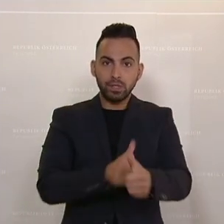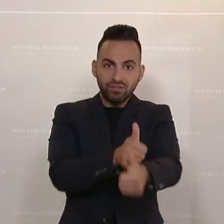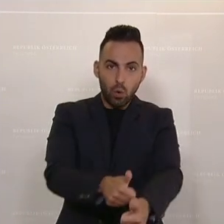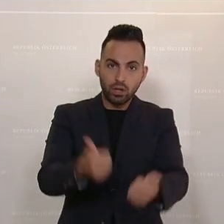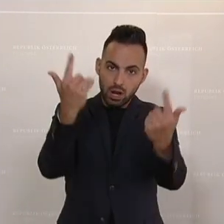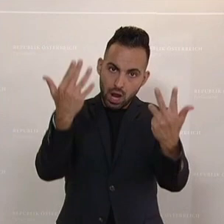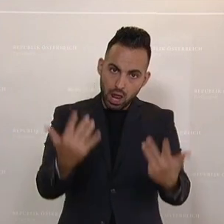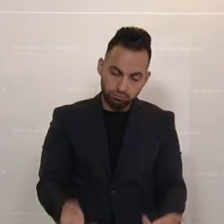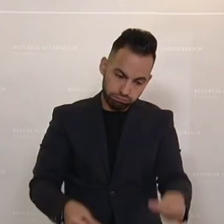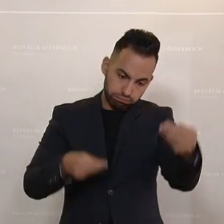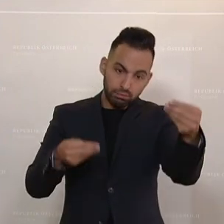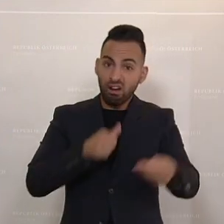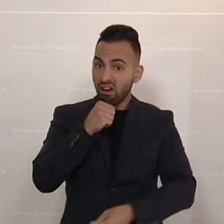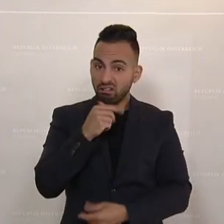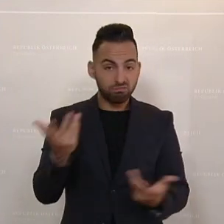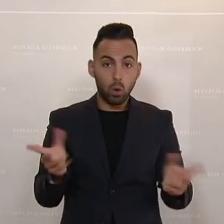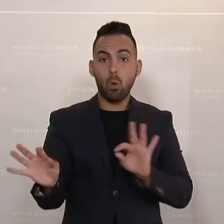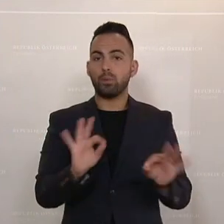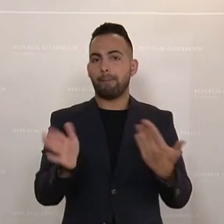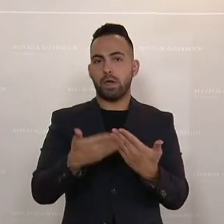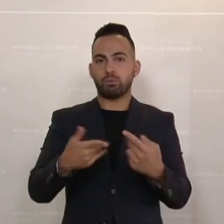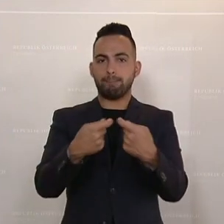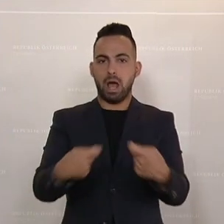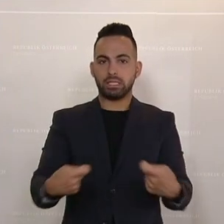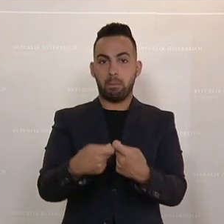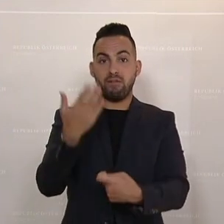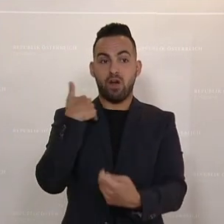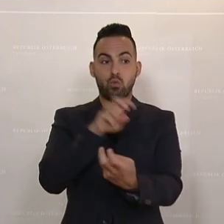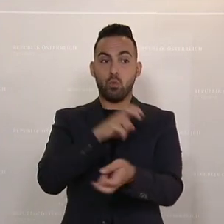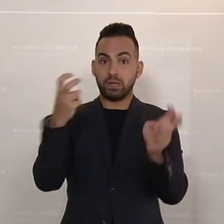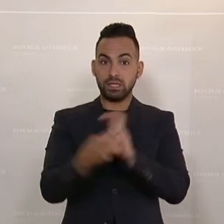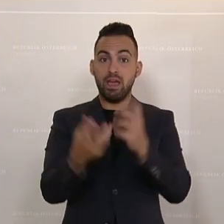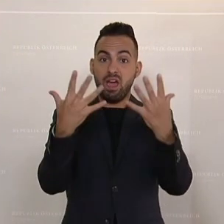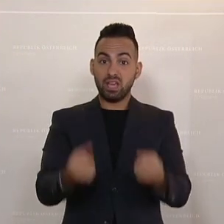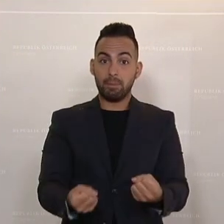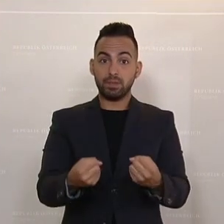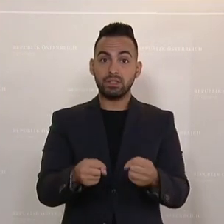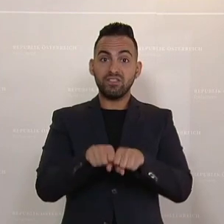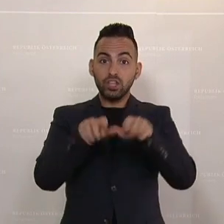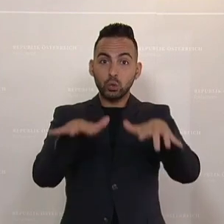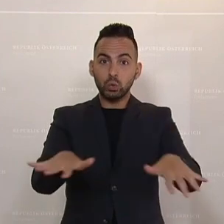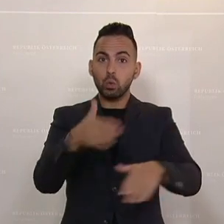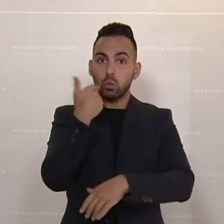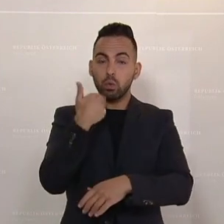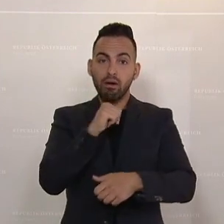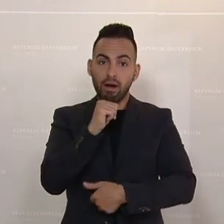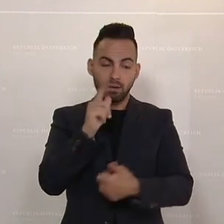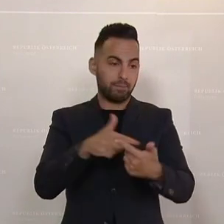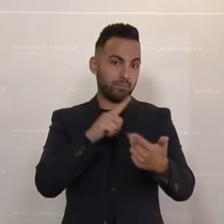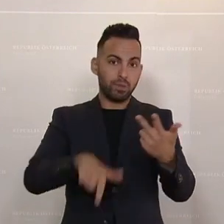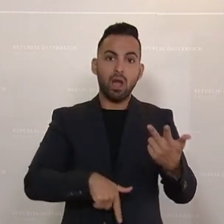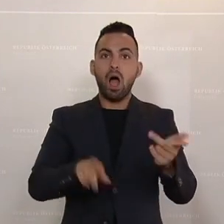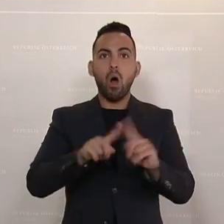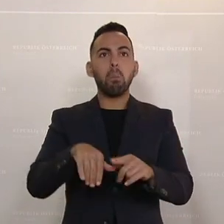werden. Es gibt keine Analyse der getroffenen Maßnahmen, was tatsächlich effektiv war und was mehr geschadet hat, als geholfen hat. Es gibt alles nur in